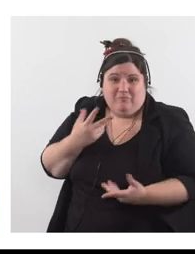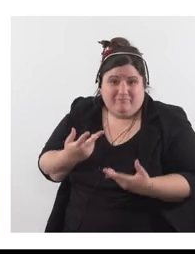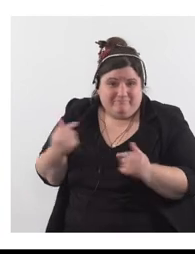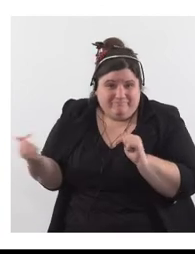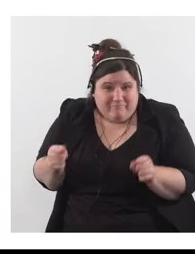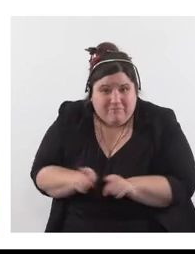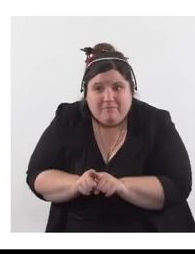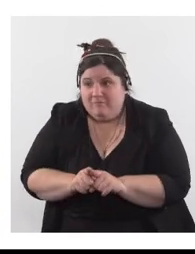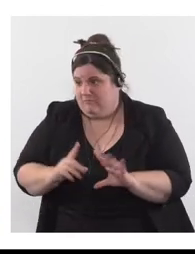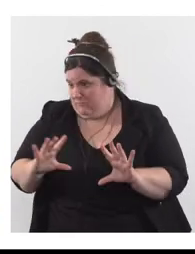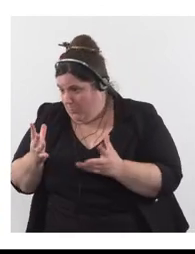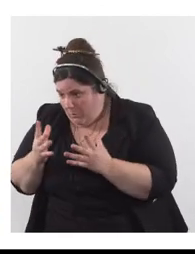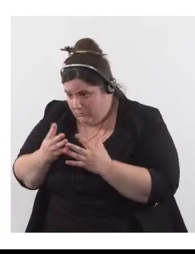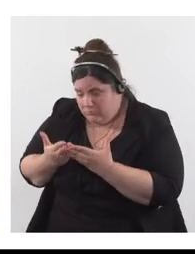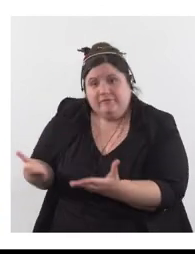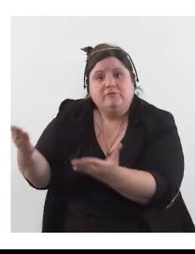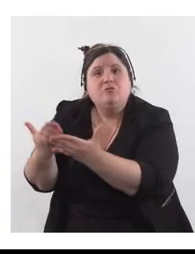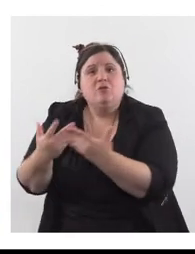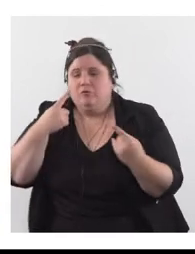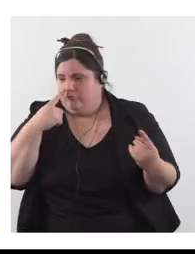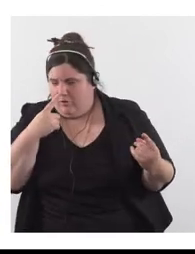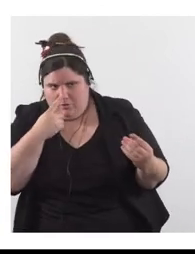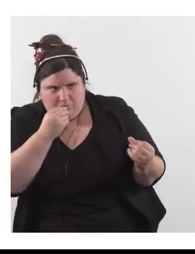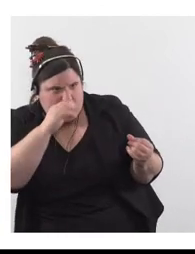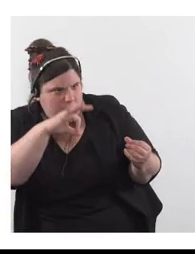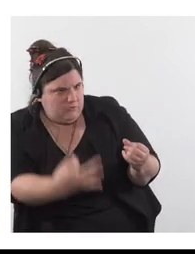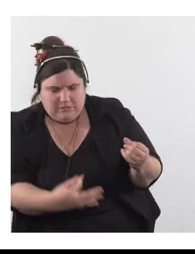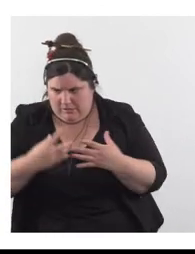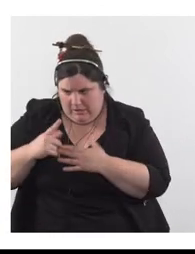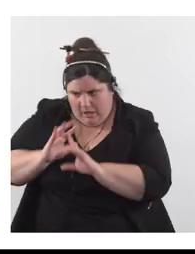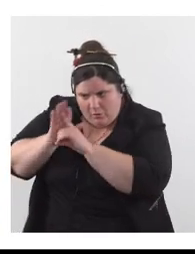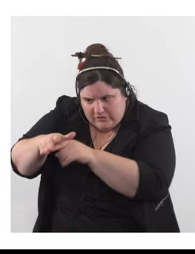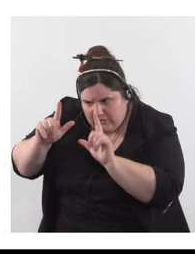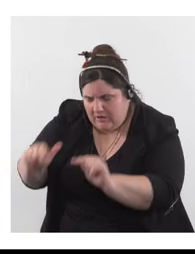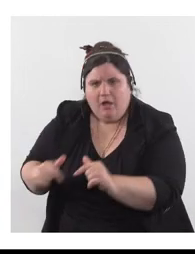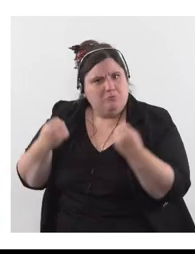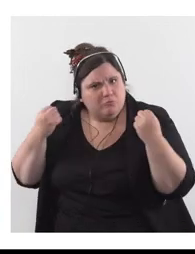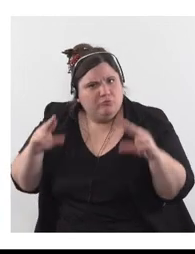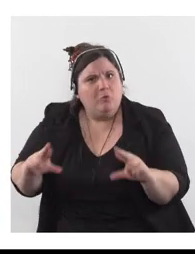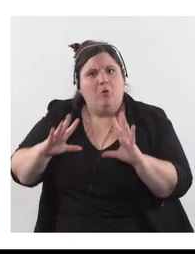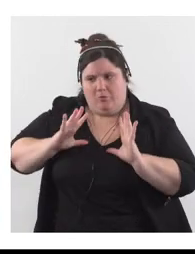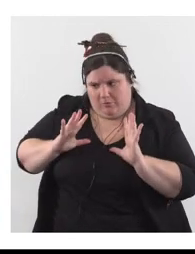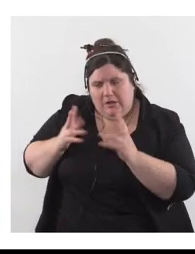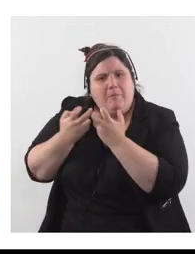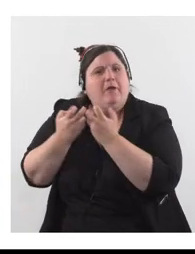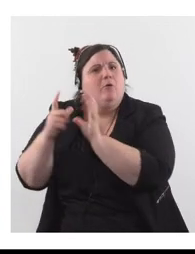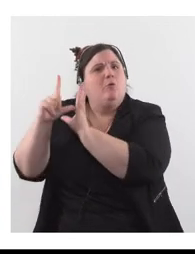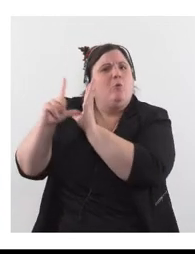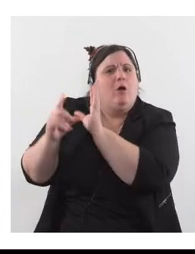l'égalité peuvent mobiliser le contentieux objectif pour faire annuler des dispositions qui seraient discriminatoires